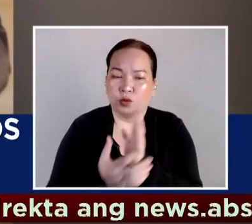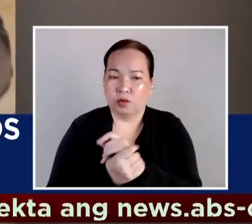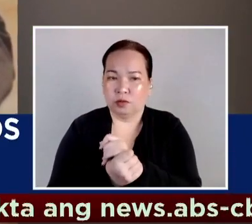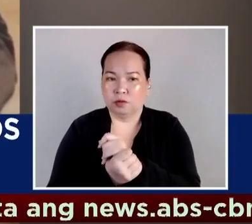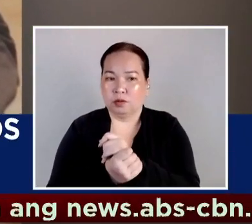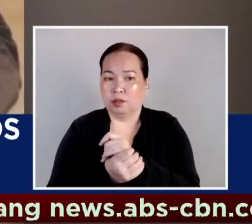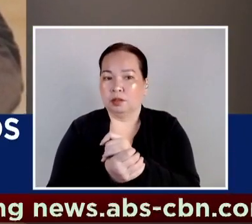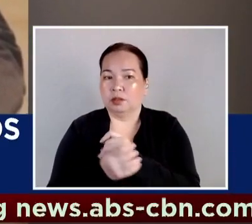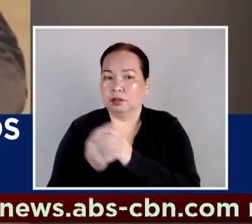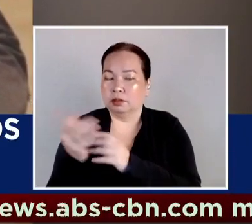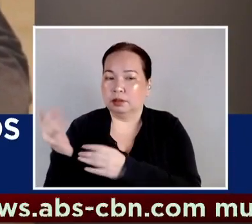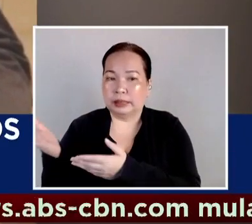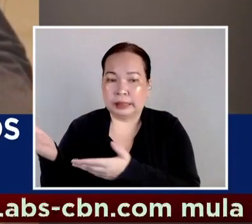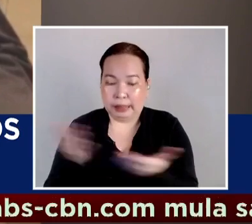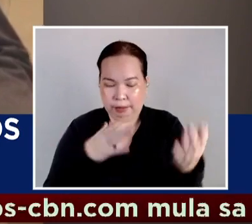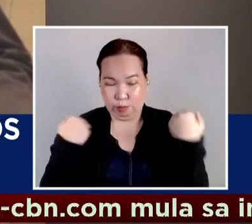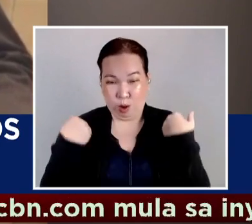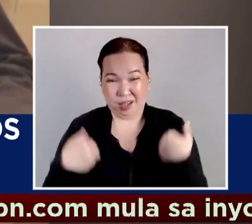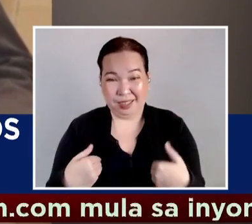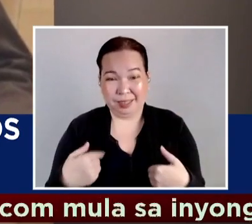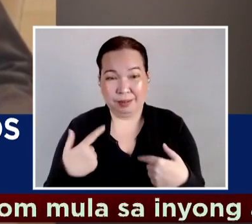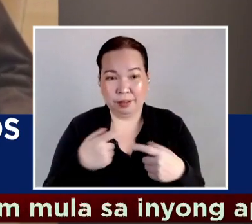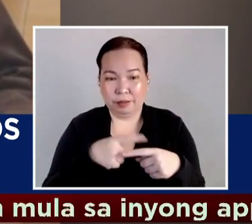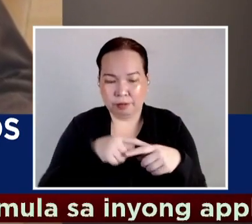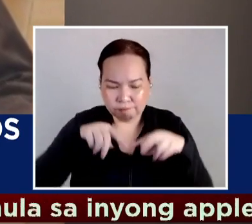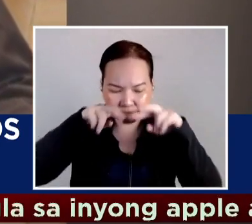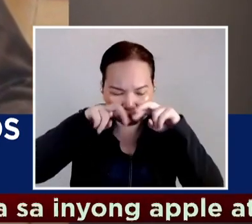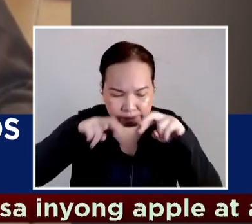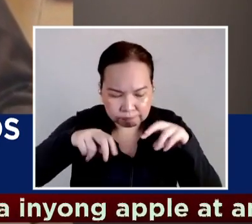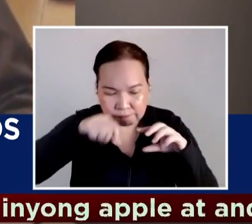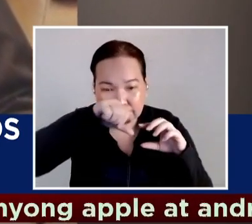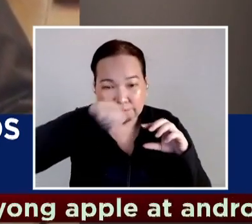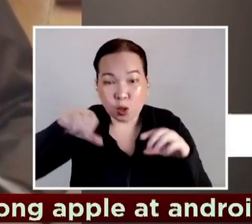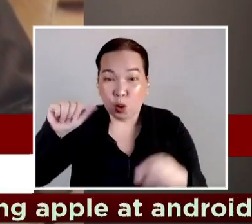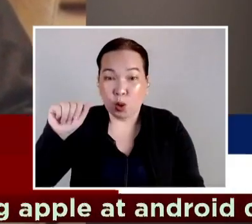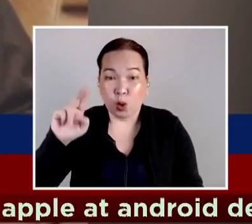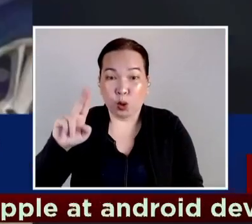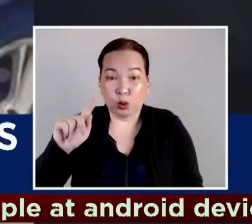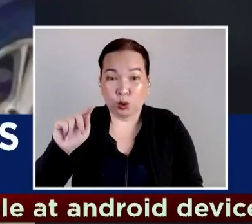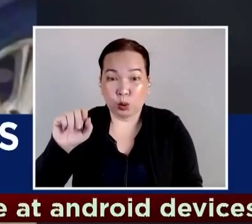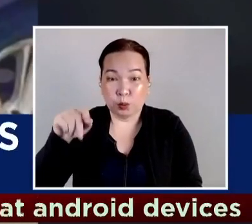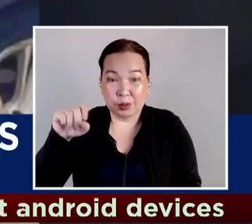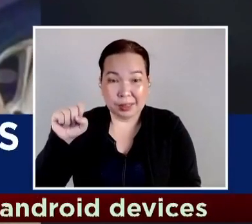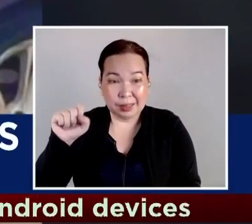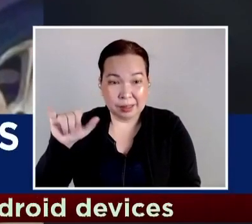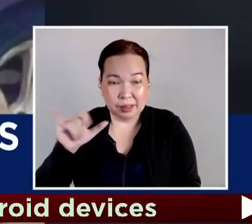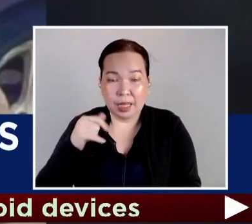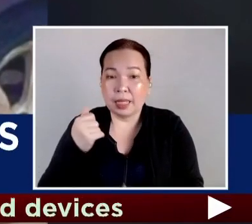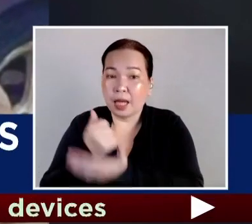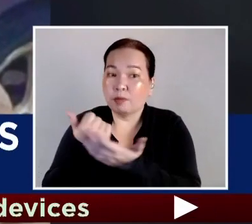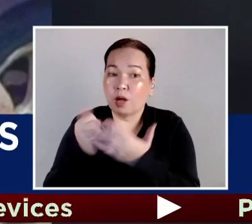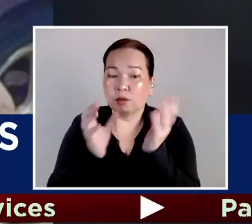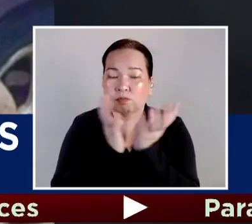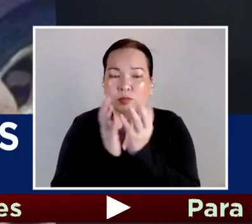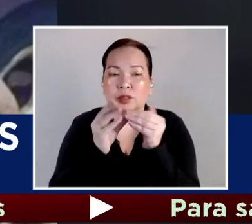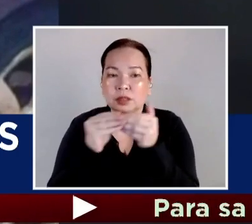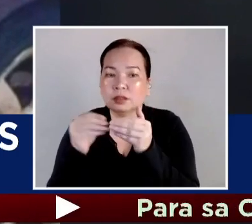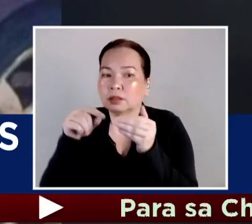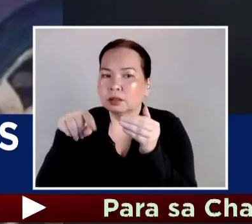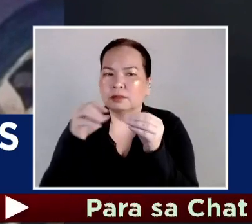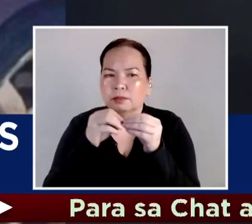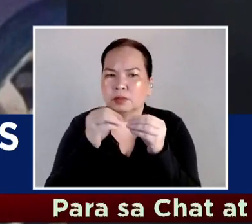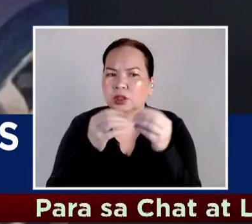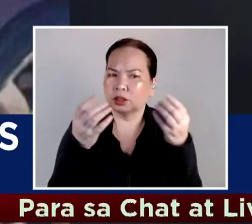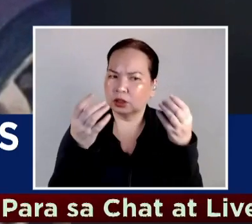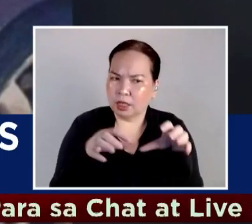coroner's office ang labi ni Lilo para sa isang autopsy. Tumulong din ang ilang community leaders dito na magkaroon ng pagkakataon